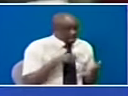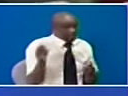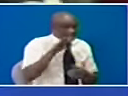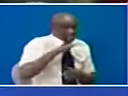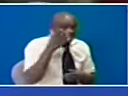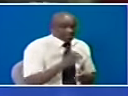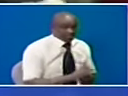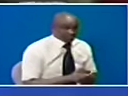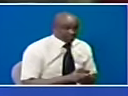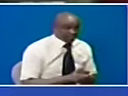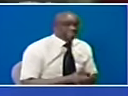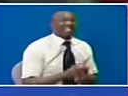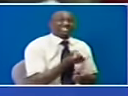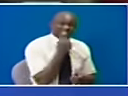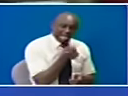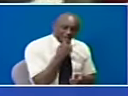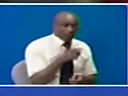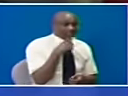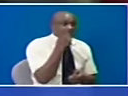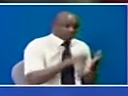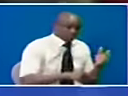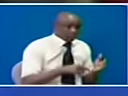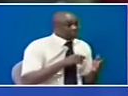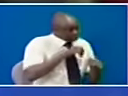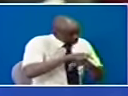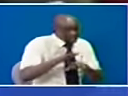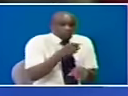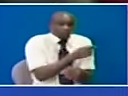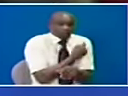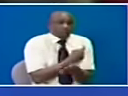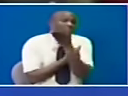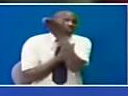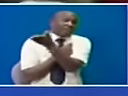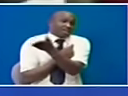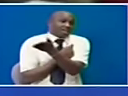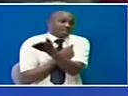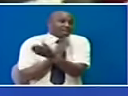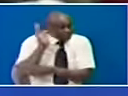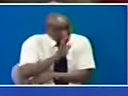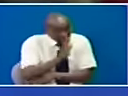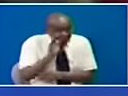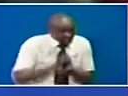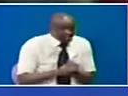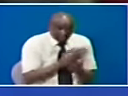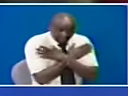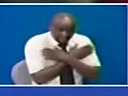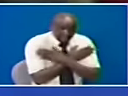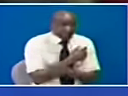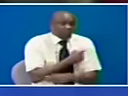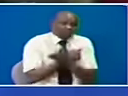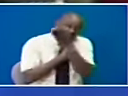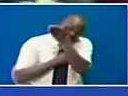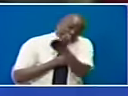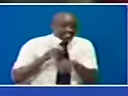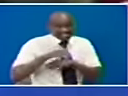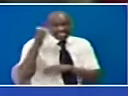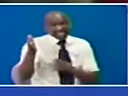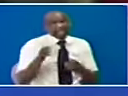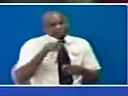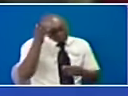ambapo madawa unaandikiwa madawa na unatumwa kwenda kununua kwenye chemist ya yule rafiki ya yule daktari ambaye amekuandikia. Ile